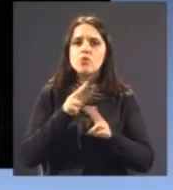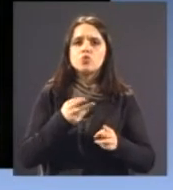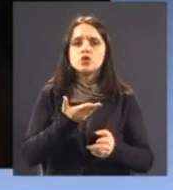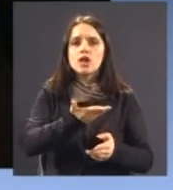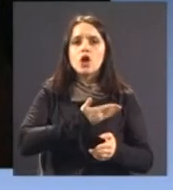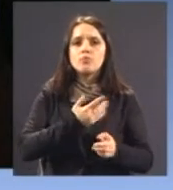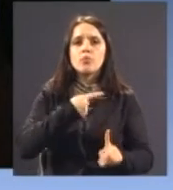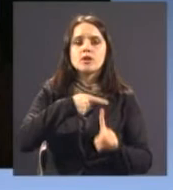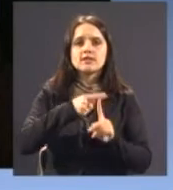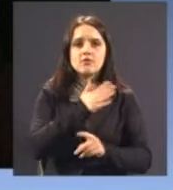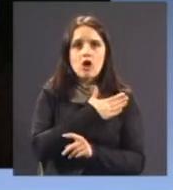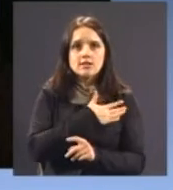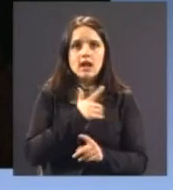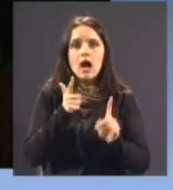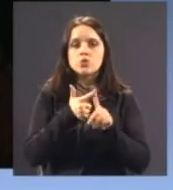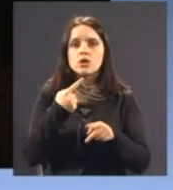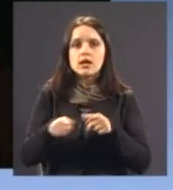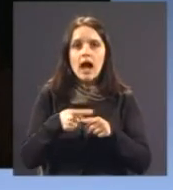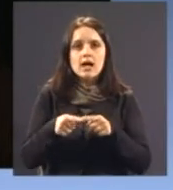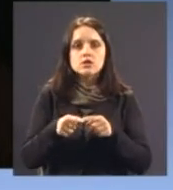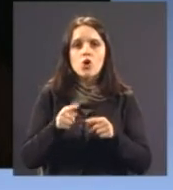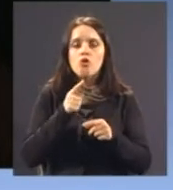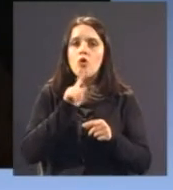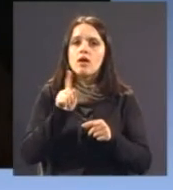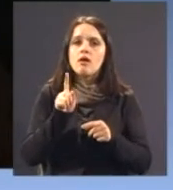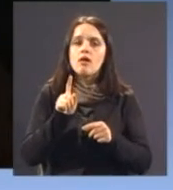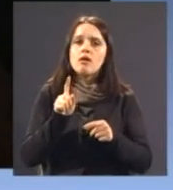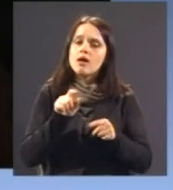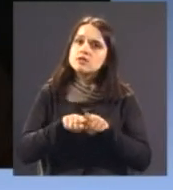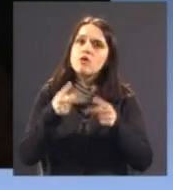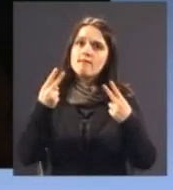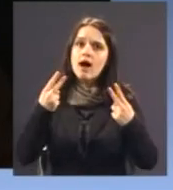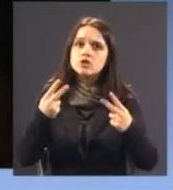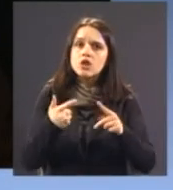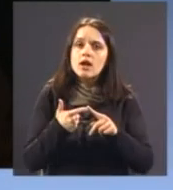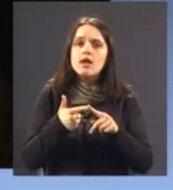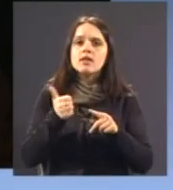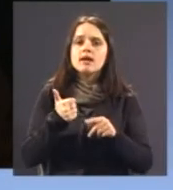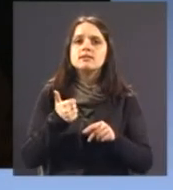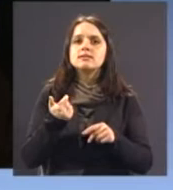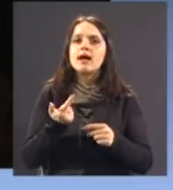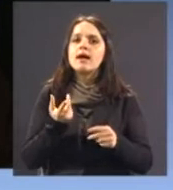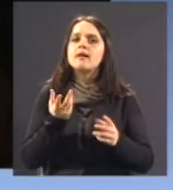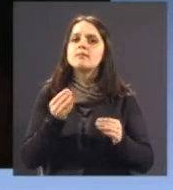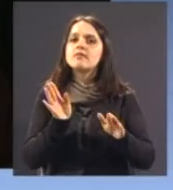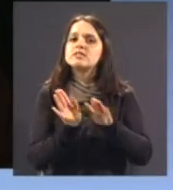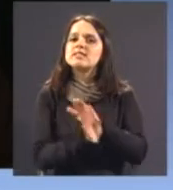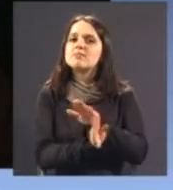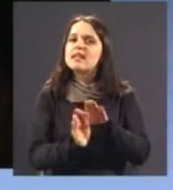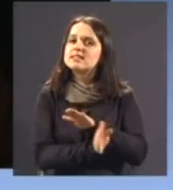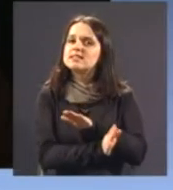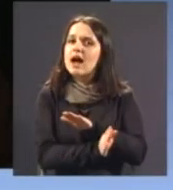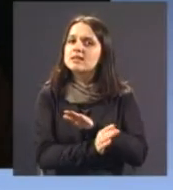ocjene. A drugi razlog koji nije nimalo manje važan jeste zapravo neki oblik stigmatizacije. Srednjoškolci su još